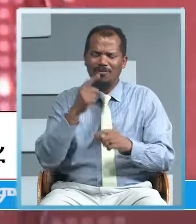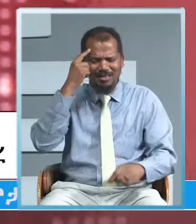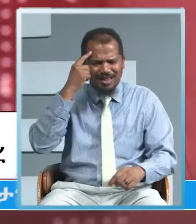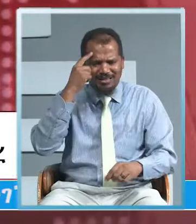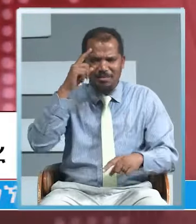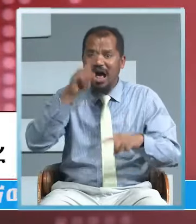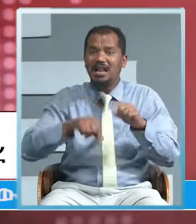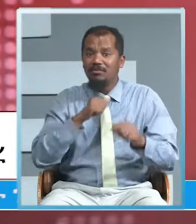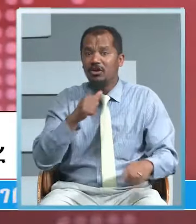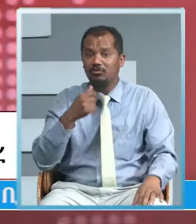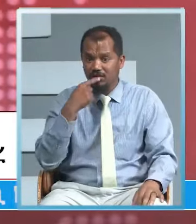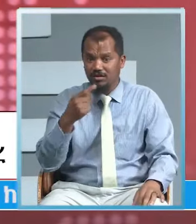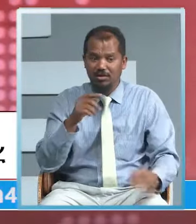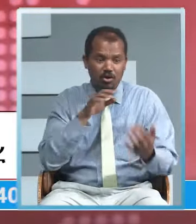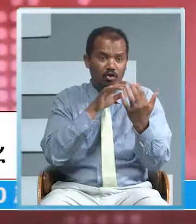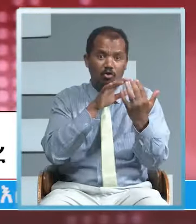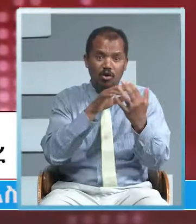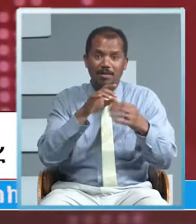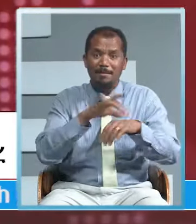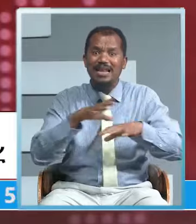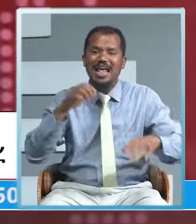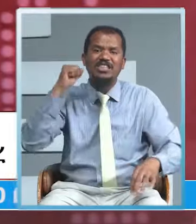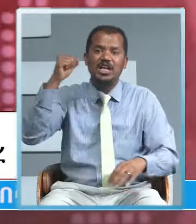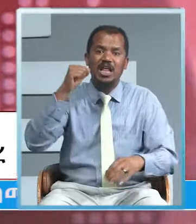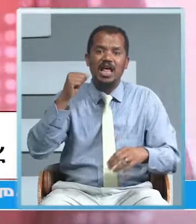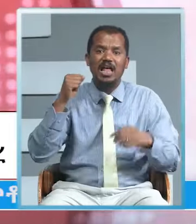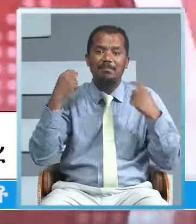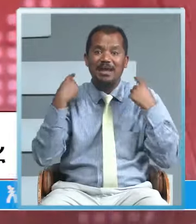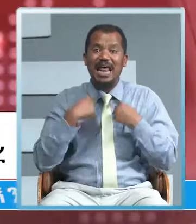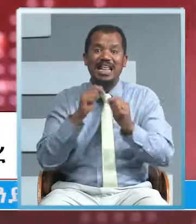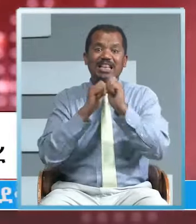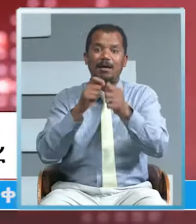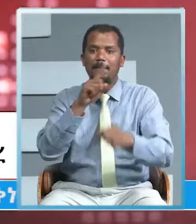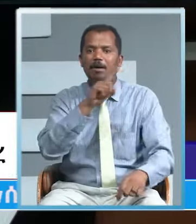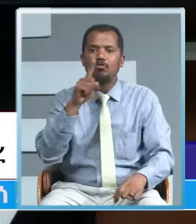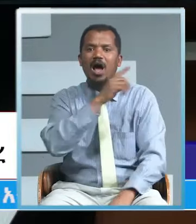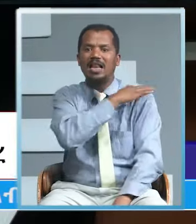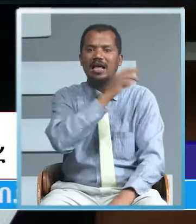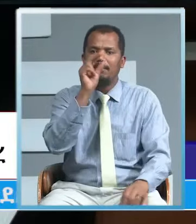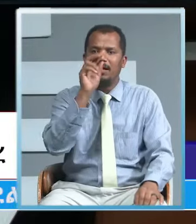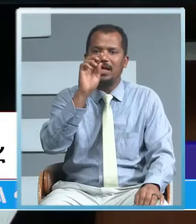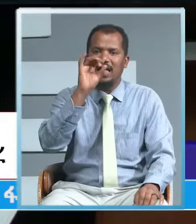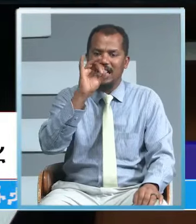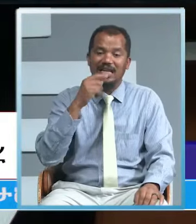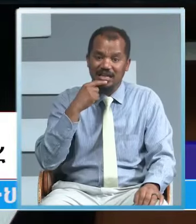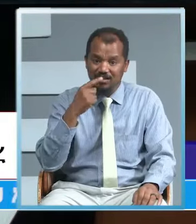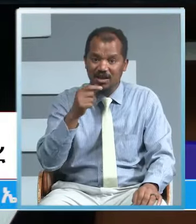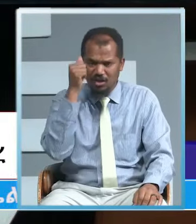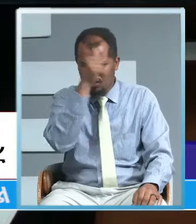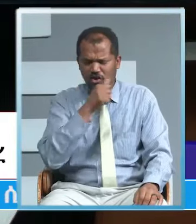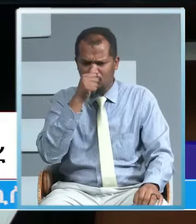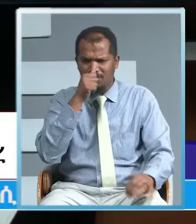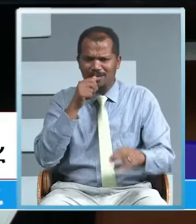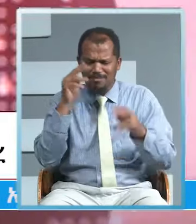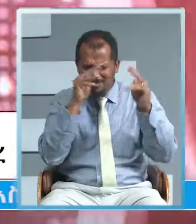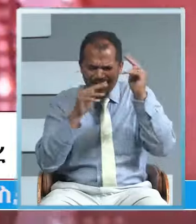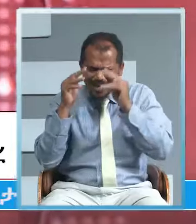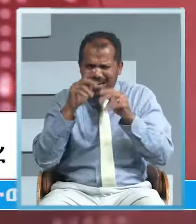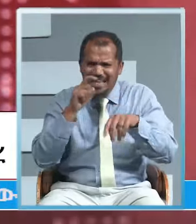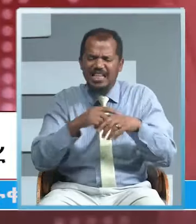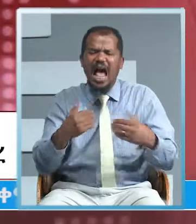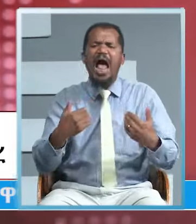መዘከር አለመቻሉ ተነገረ። የጦር ሜዳ ጀግናና የሜዳ የተሸላሚ መቶ አለቃ በቀለ እንደተናገሩት ኢትዮጵያን በመከራ